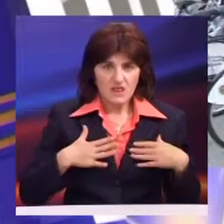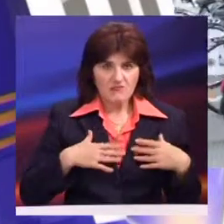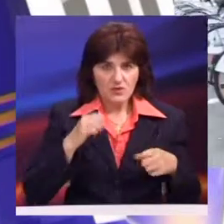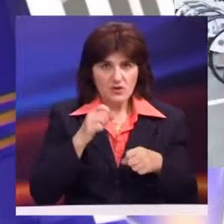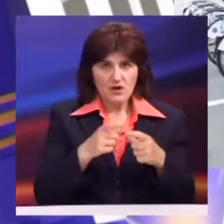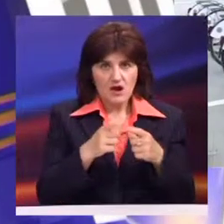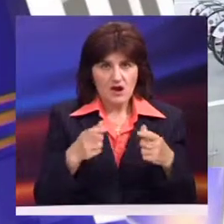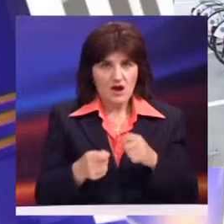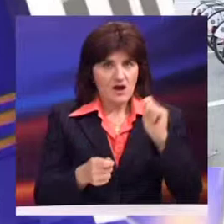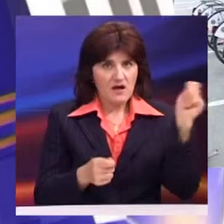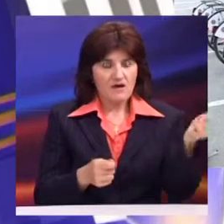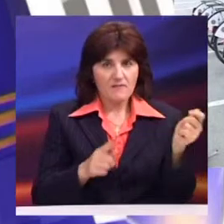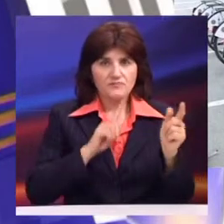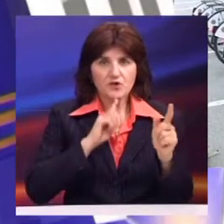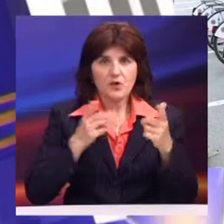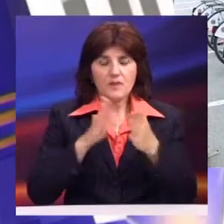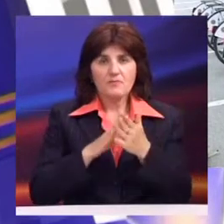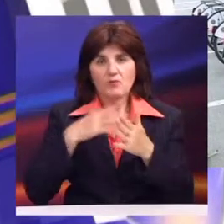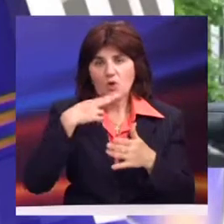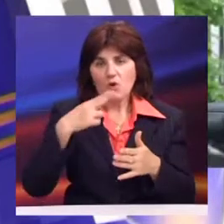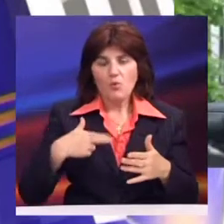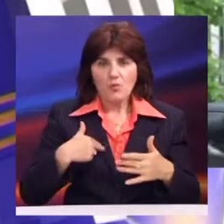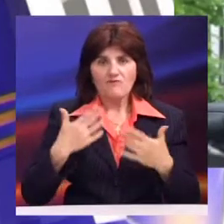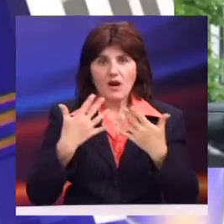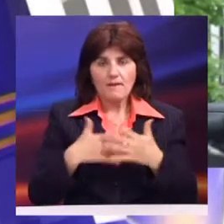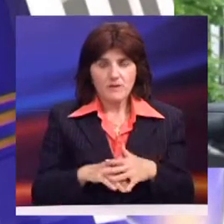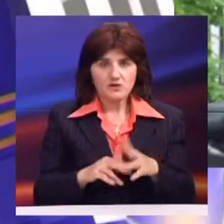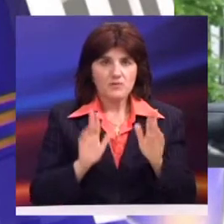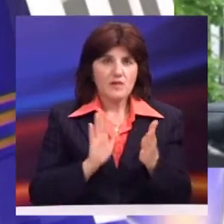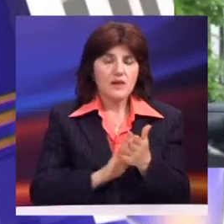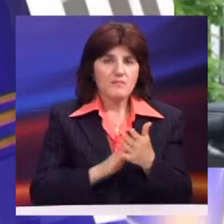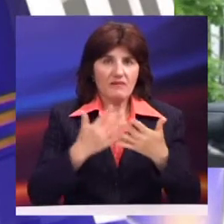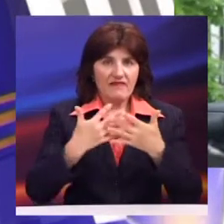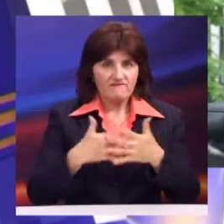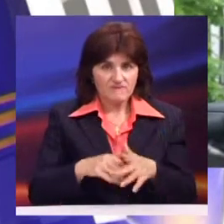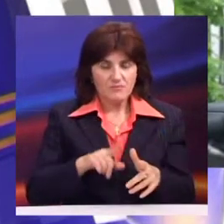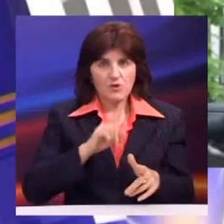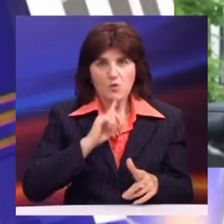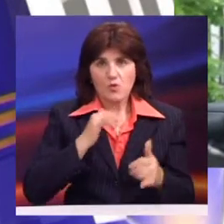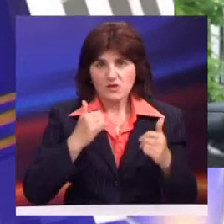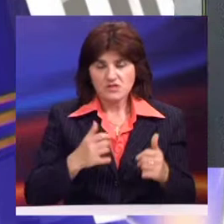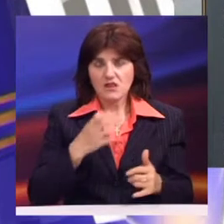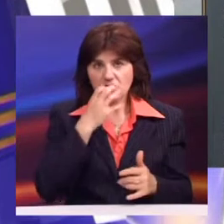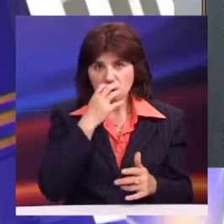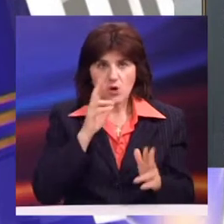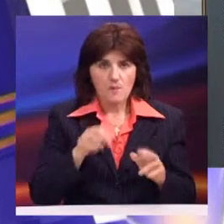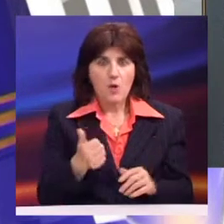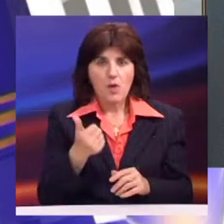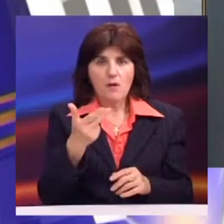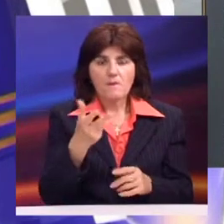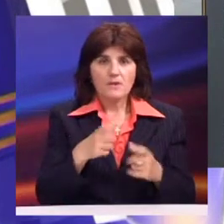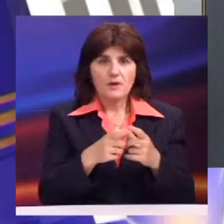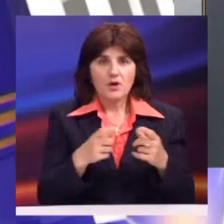svoje korisničke kartice u skladu sa ugovorom zaključenim sa preduzećem. Tako firme koje žele sada mogu da registruju željeni